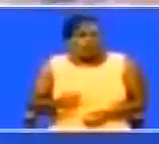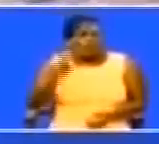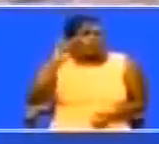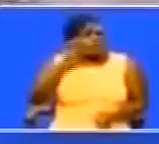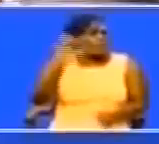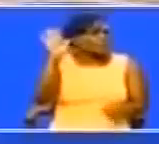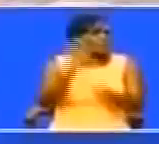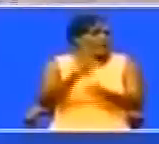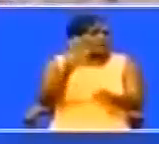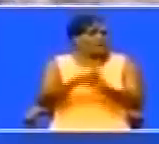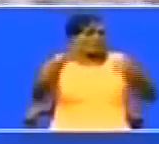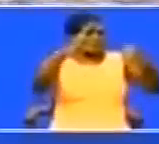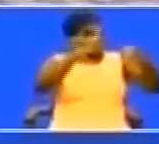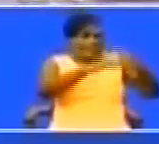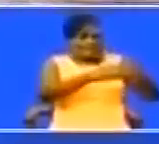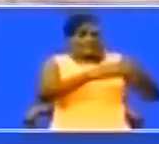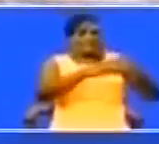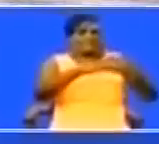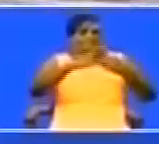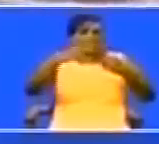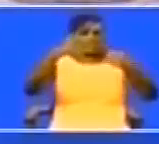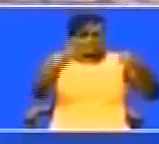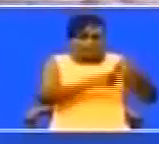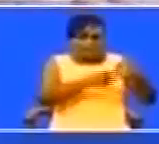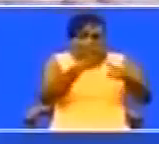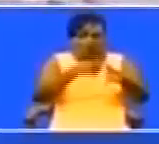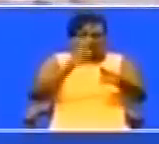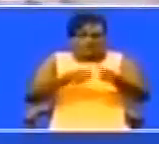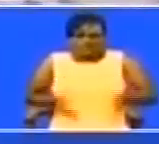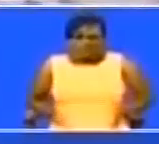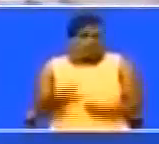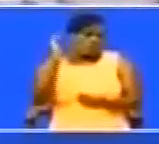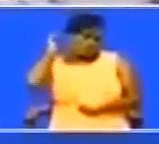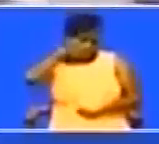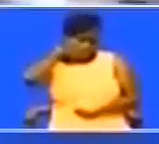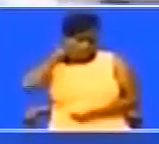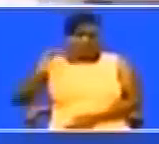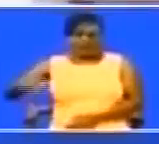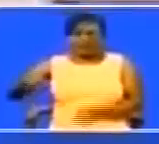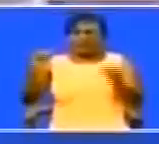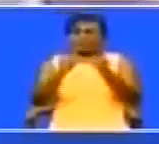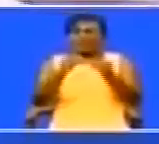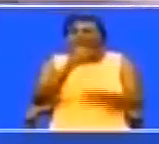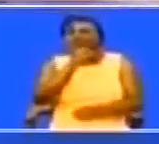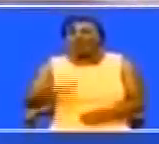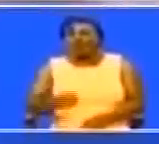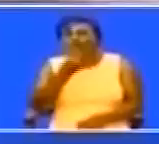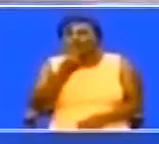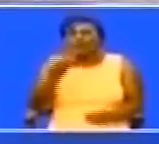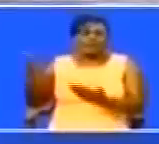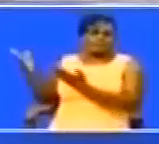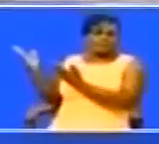kwa miaka 94 aliyoishi tangu azaliwe katika kijiji cha Gihio Muranga. Kutana na mzee Mwangi wa Ishigo